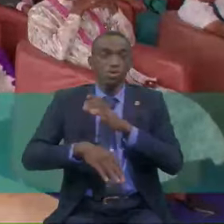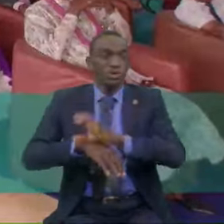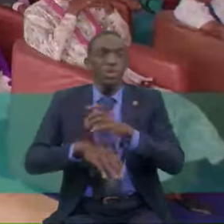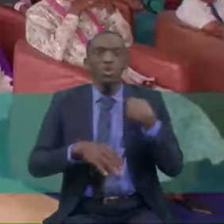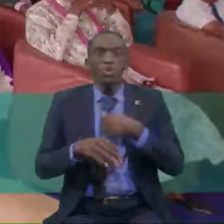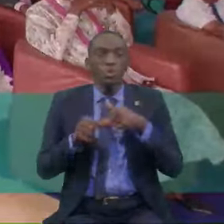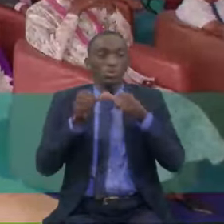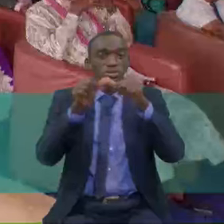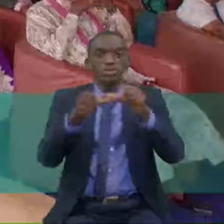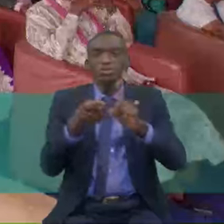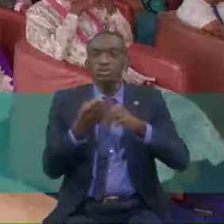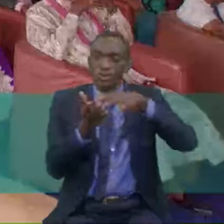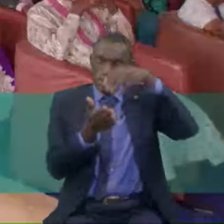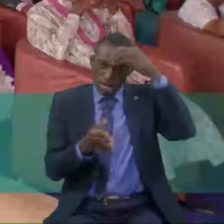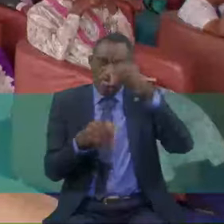Jésus.